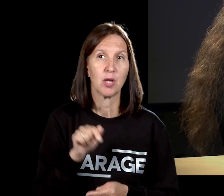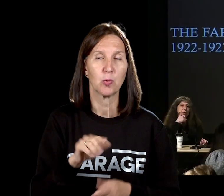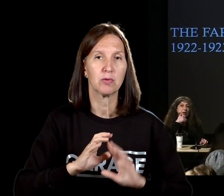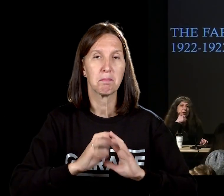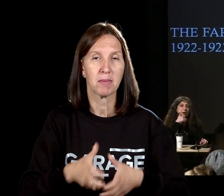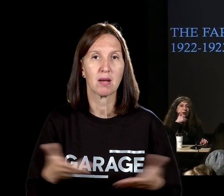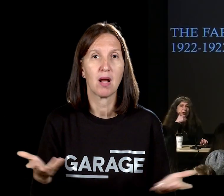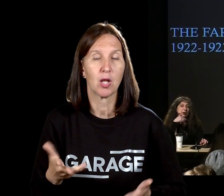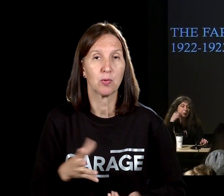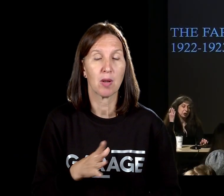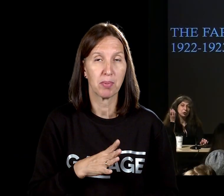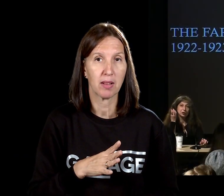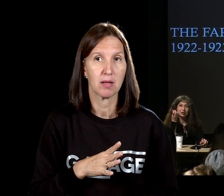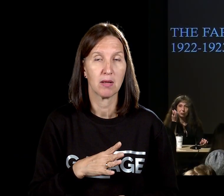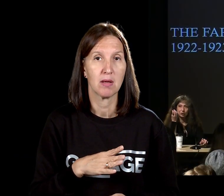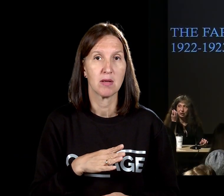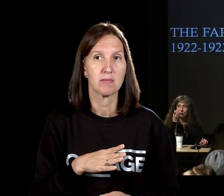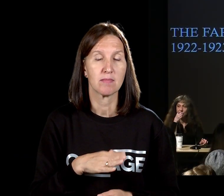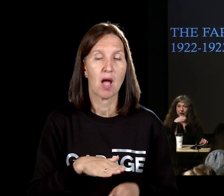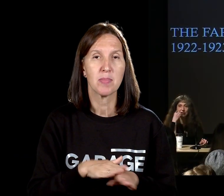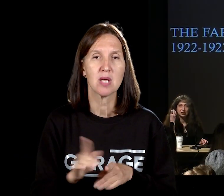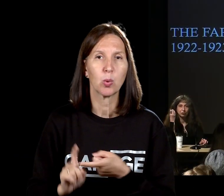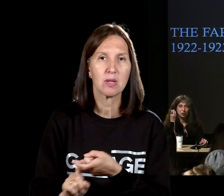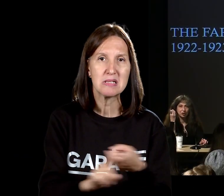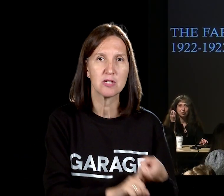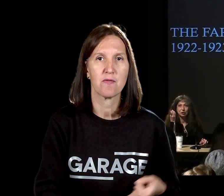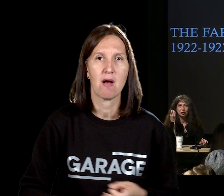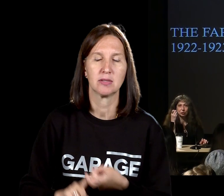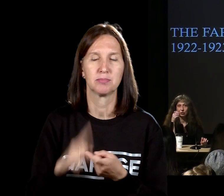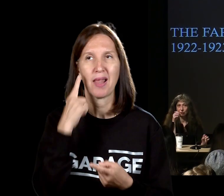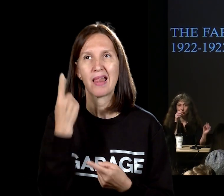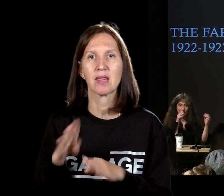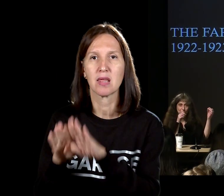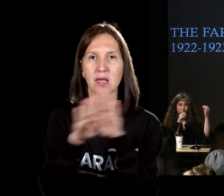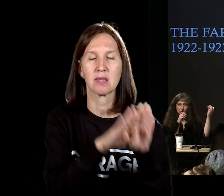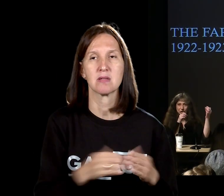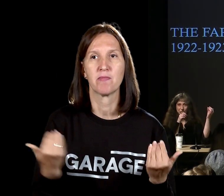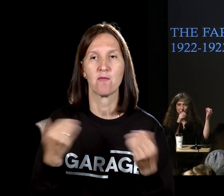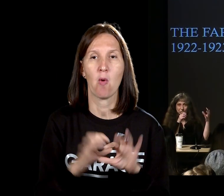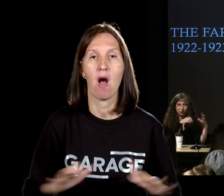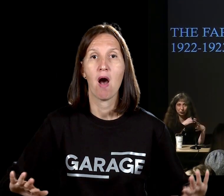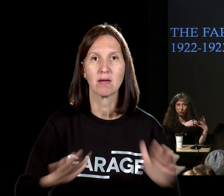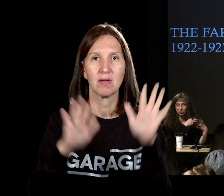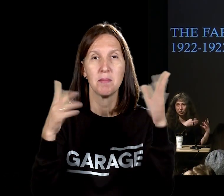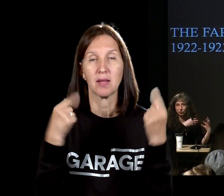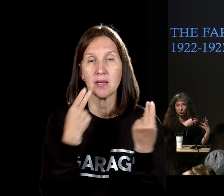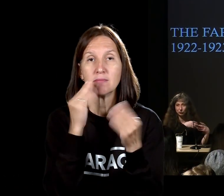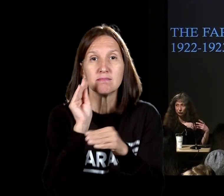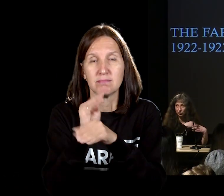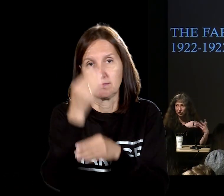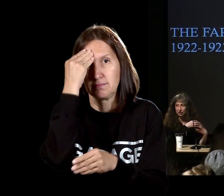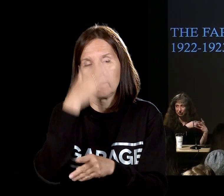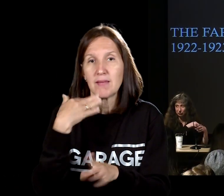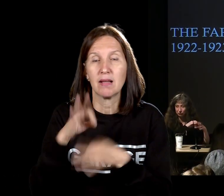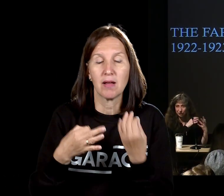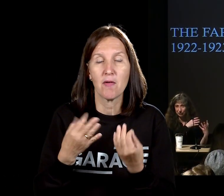был абсолютно сцеплен, да, вот это единством орнамента, который, где вот иголку нельзя просунуть, да,